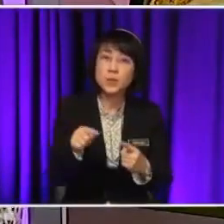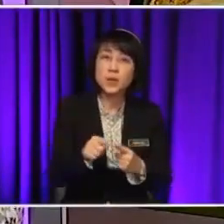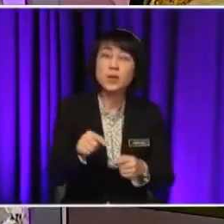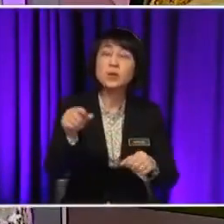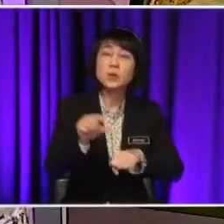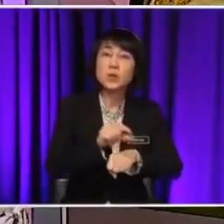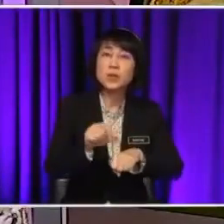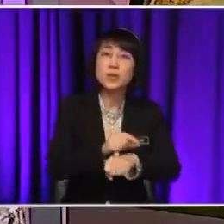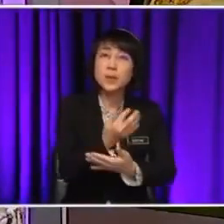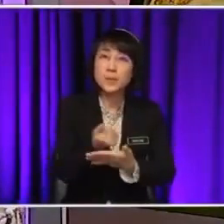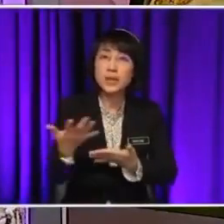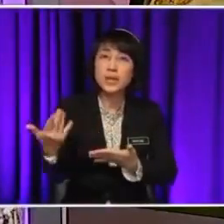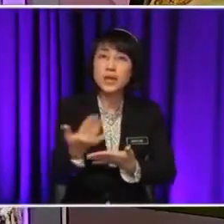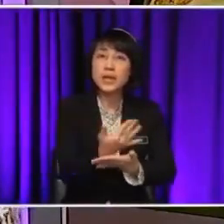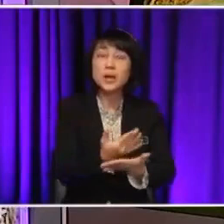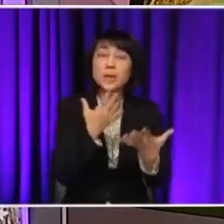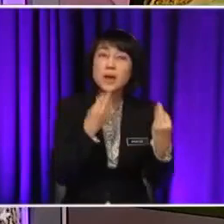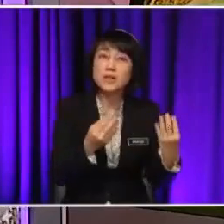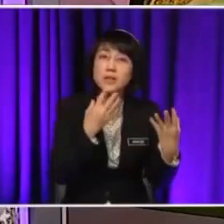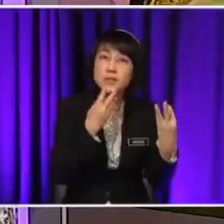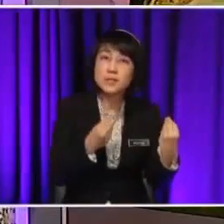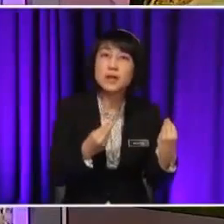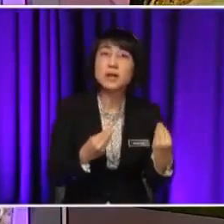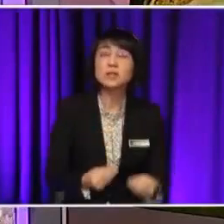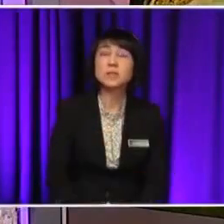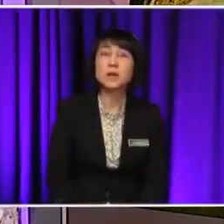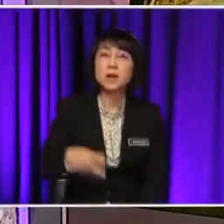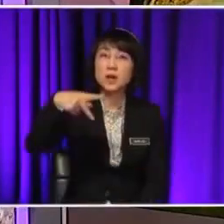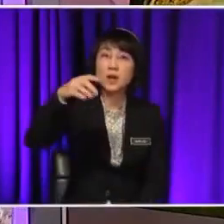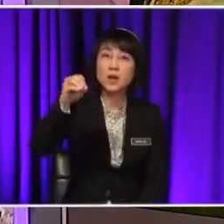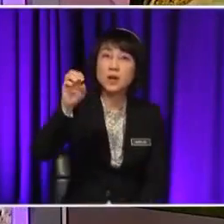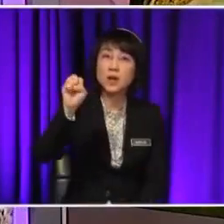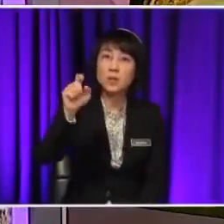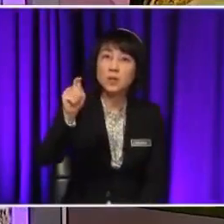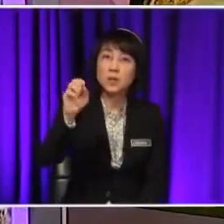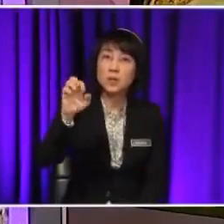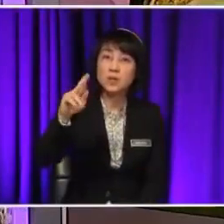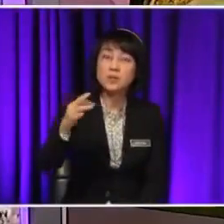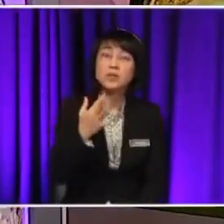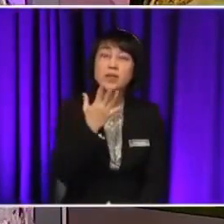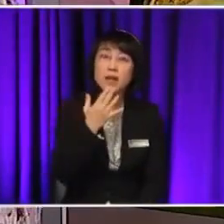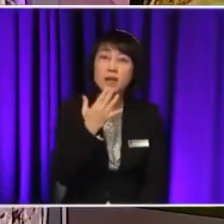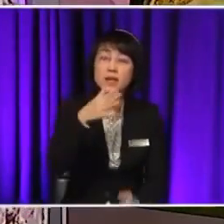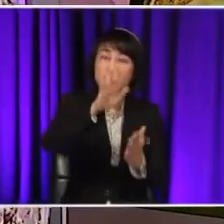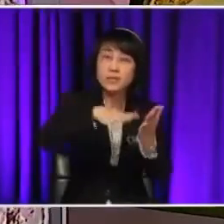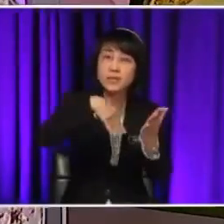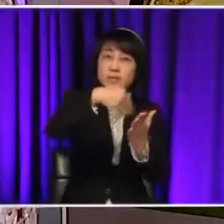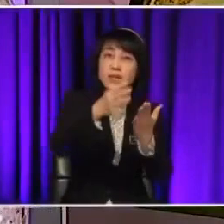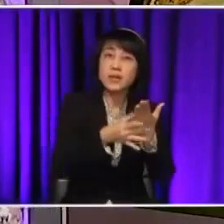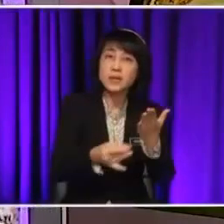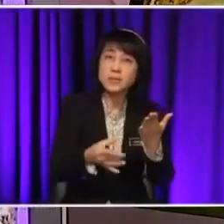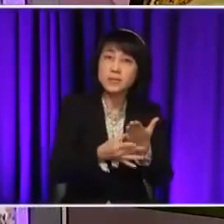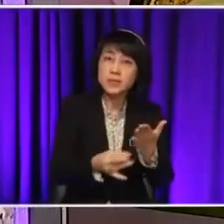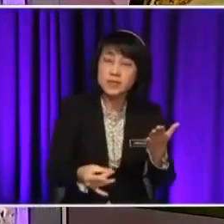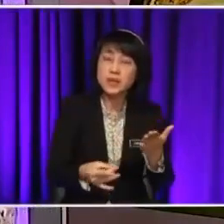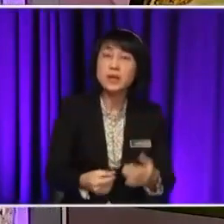basah seperti poster colour, watercolour, okey, cat minyak, media basah kan? So kita panggil dia sebagai